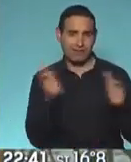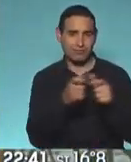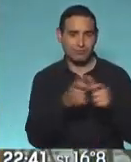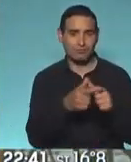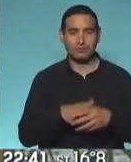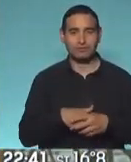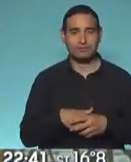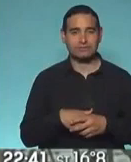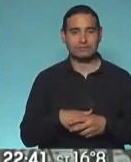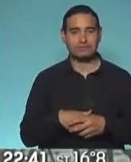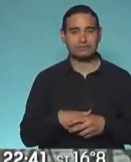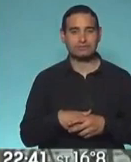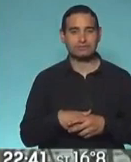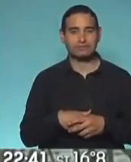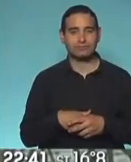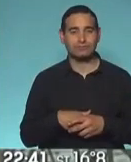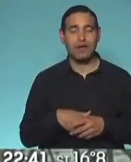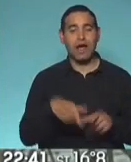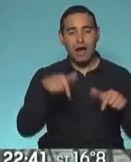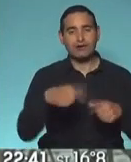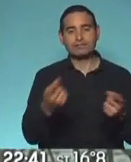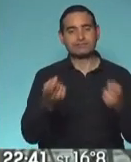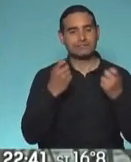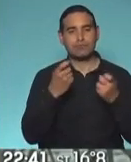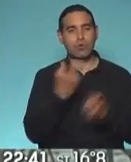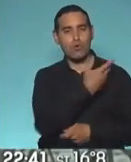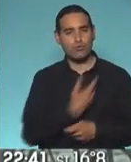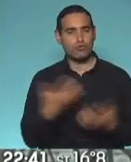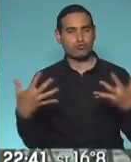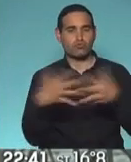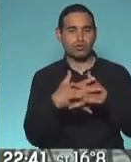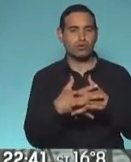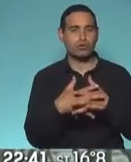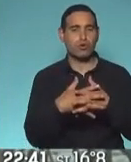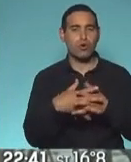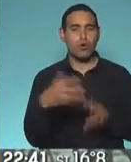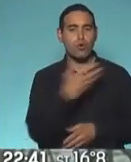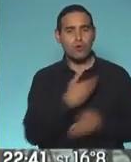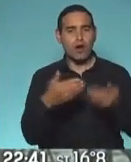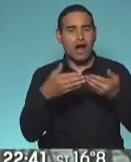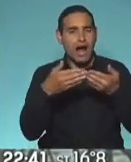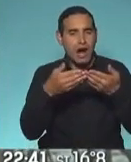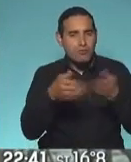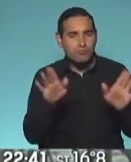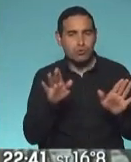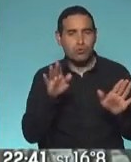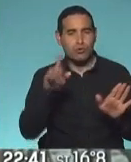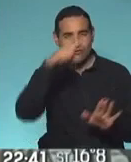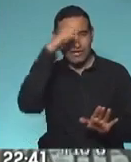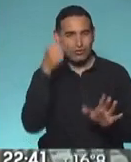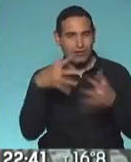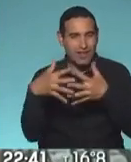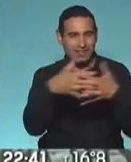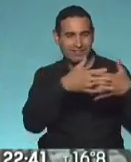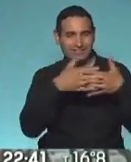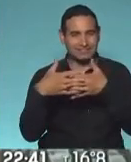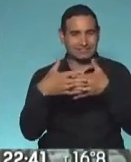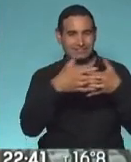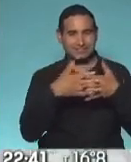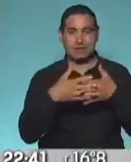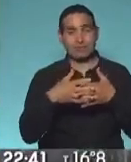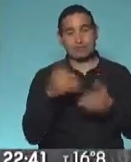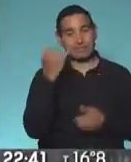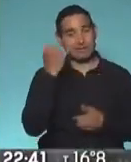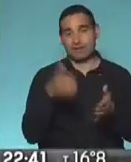השעה זו ממשלת אחדות. ממשלת אחדות לאומית רחבה, ואני הייתי אומר